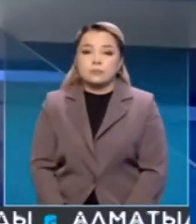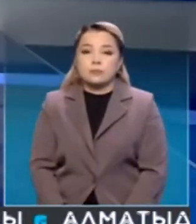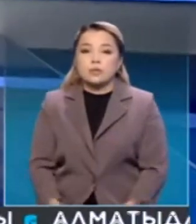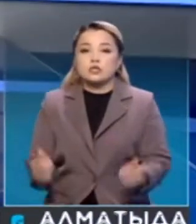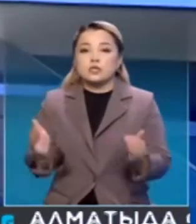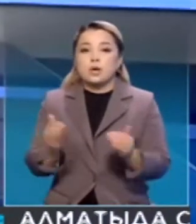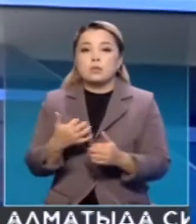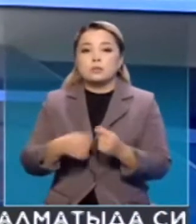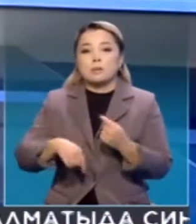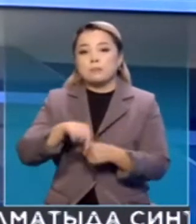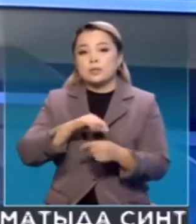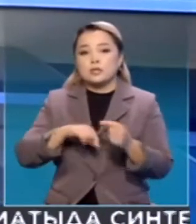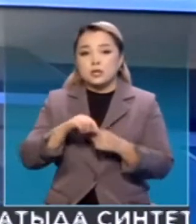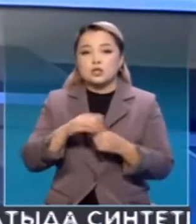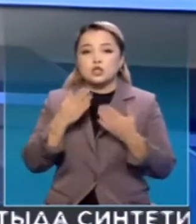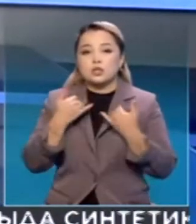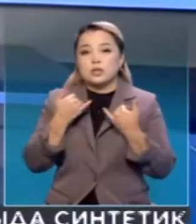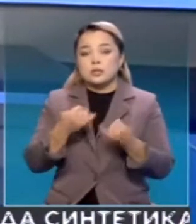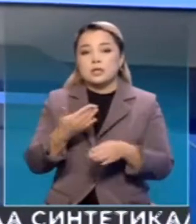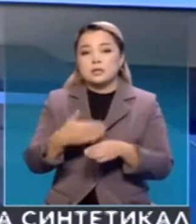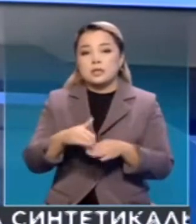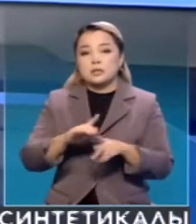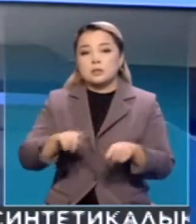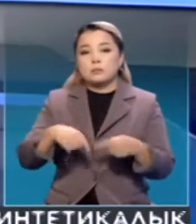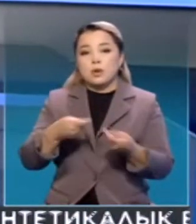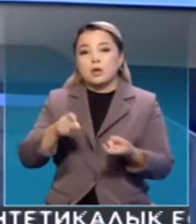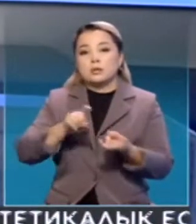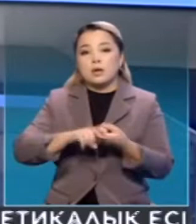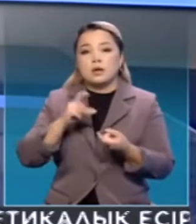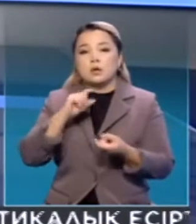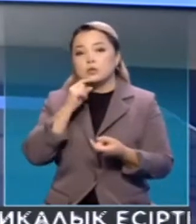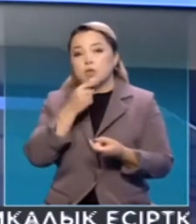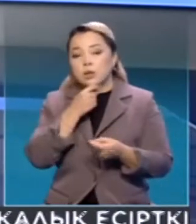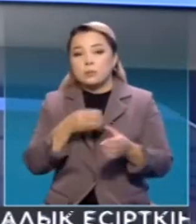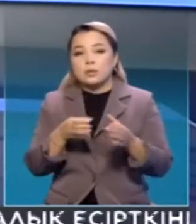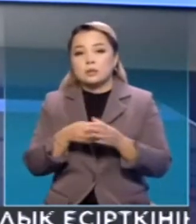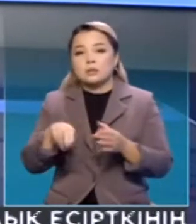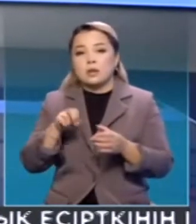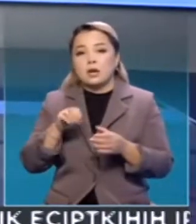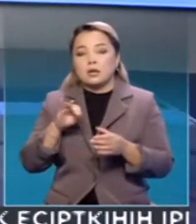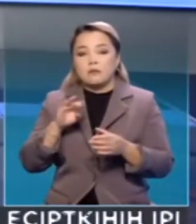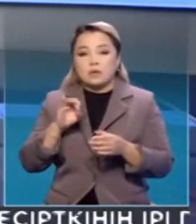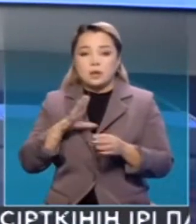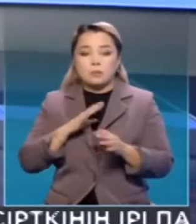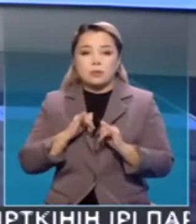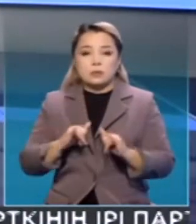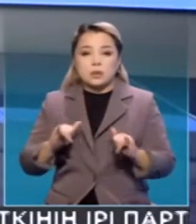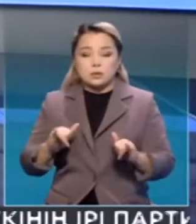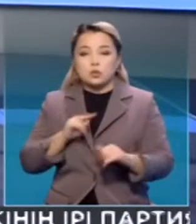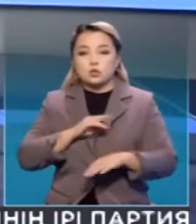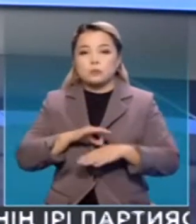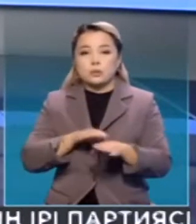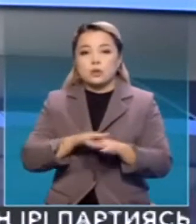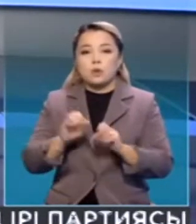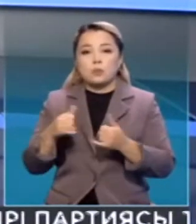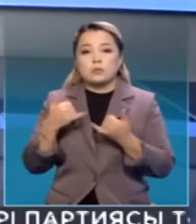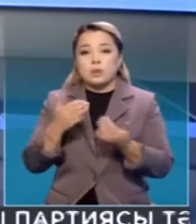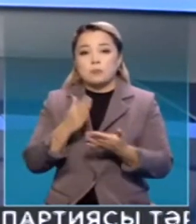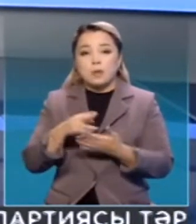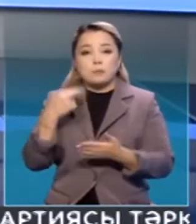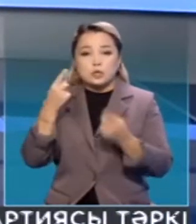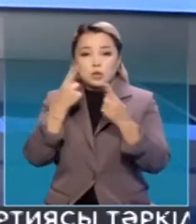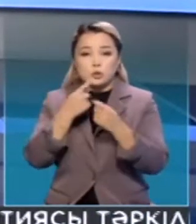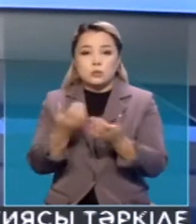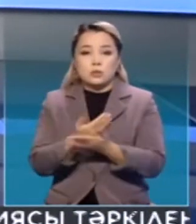Ал шағын және орта бизнеске жеңілдетілген несие беру арқылы экономиканың драйвері саналатын саланы дамытуға мүмкіндік туады. Президент